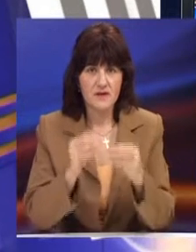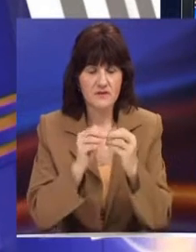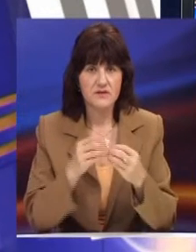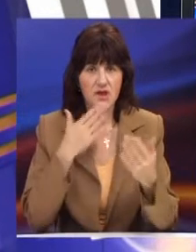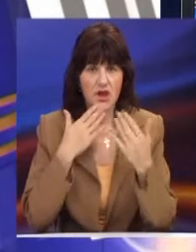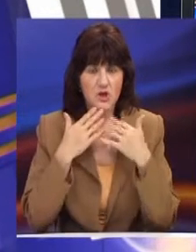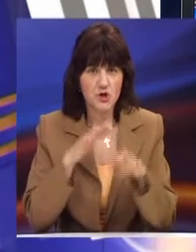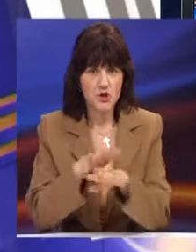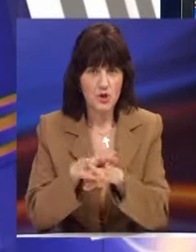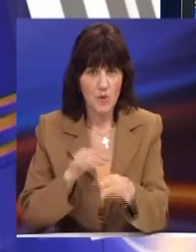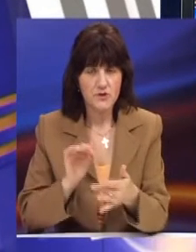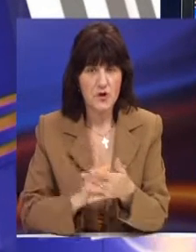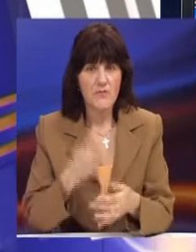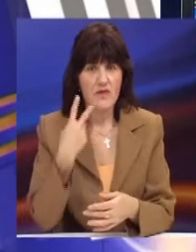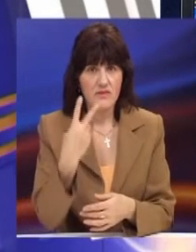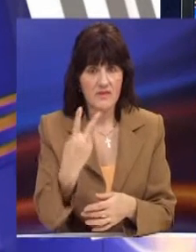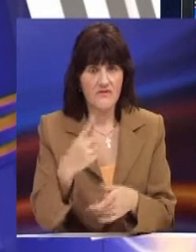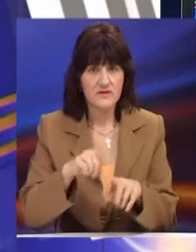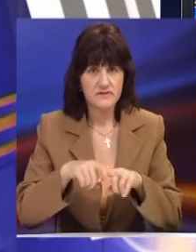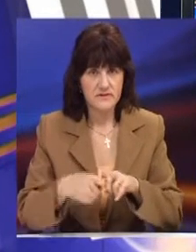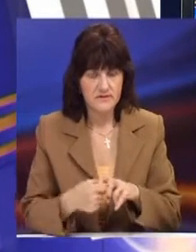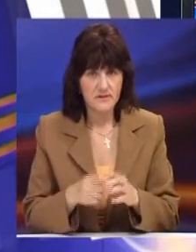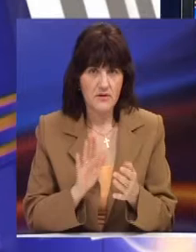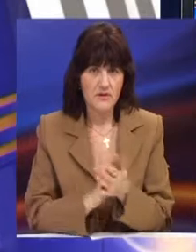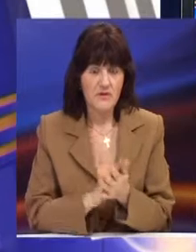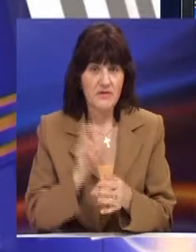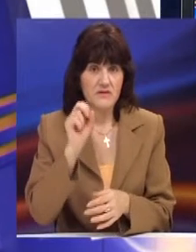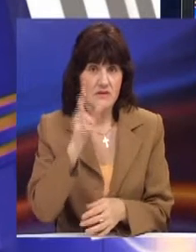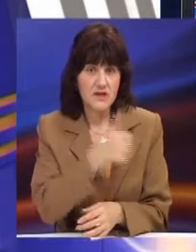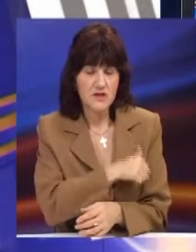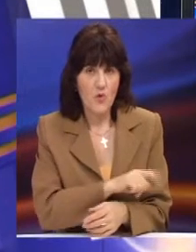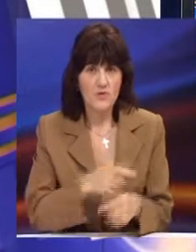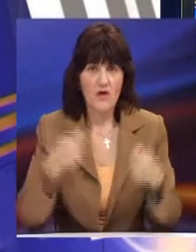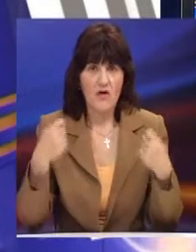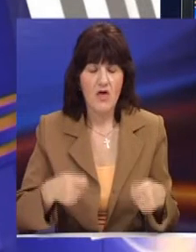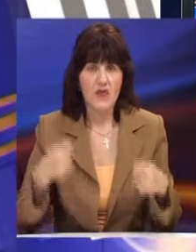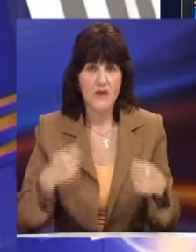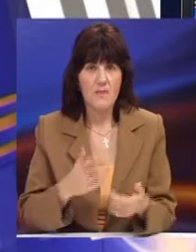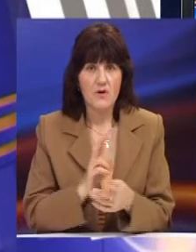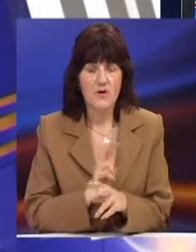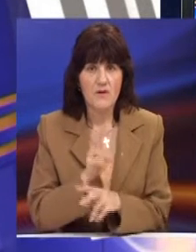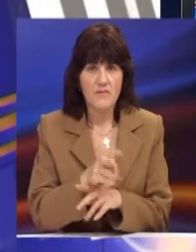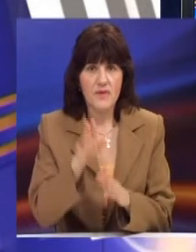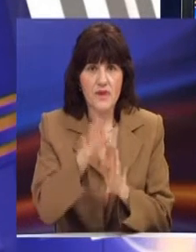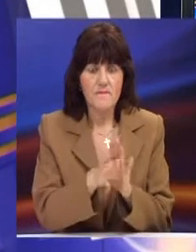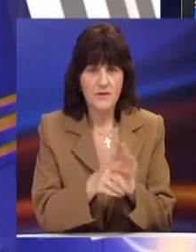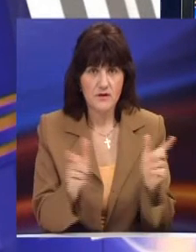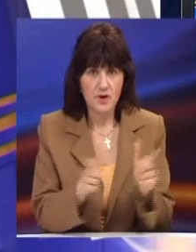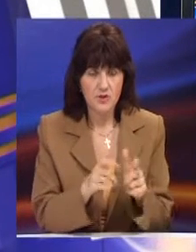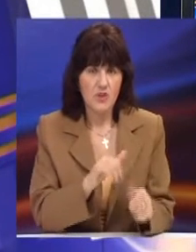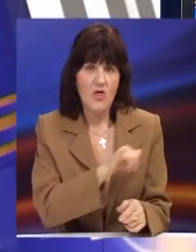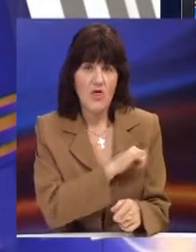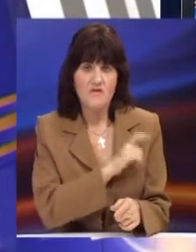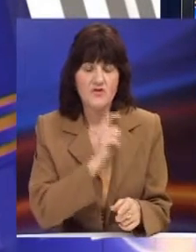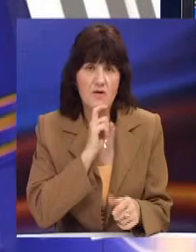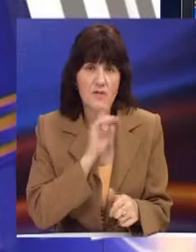sednica Skupštine ove nedelje donela je još dve zanimljive činjenice. Posle 13 godina Demokratska stranka u Subotici prelazi u opoziciju, a